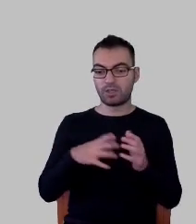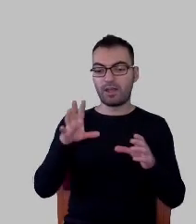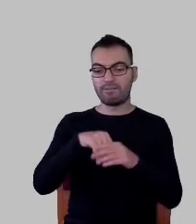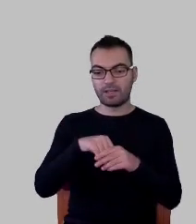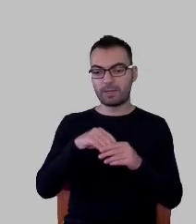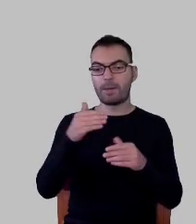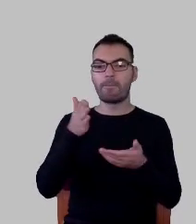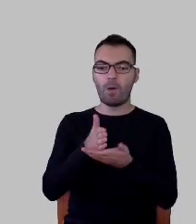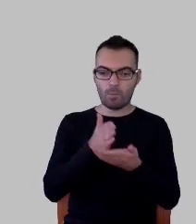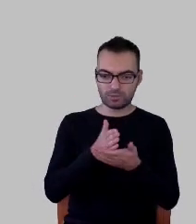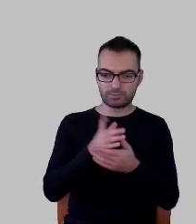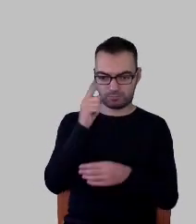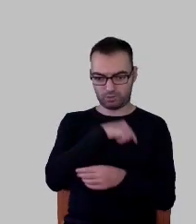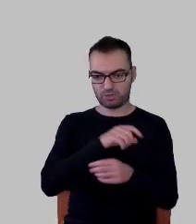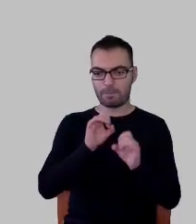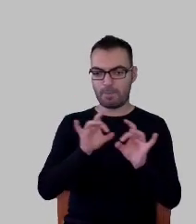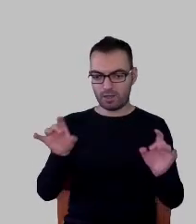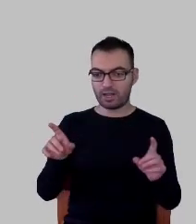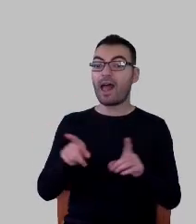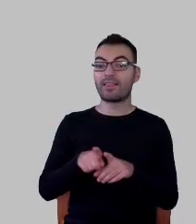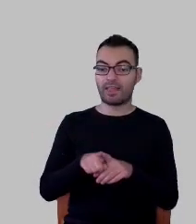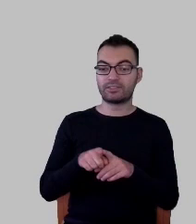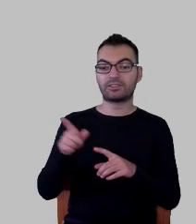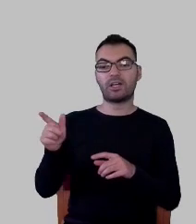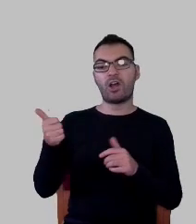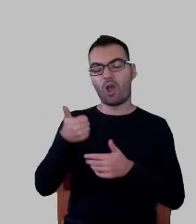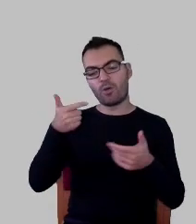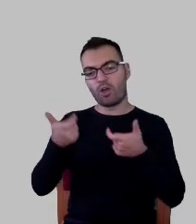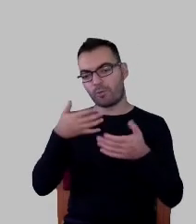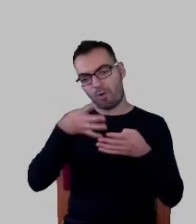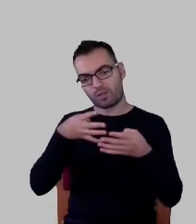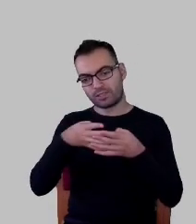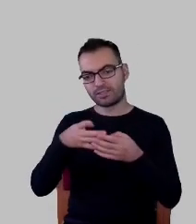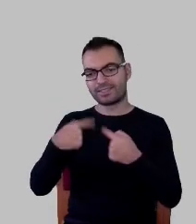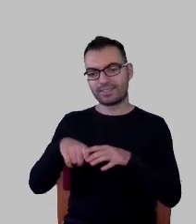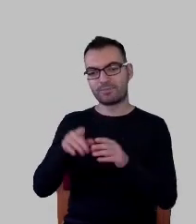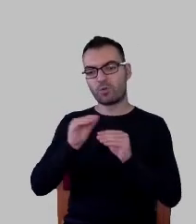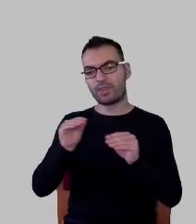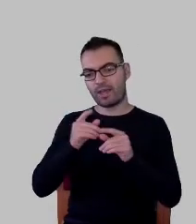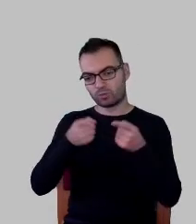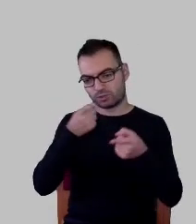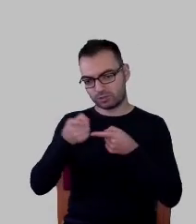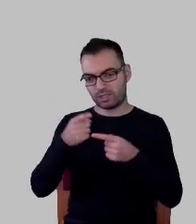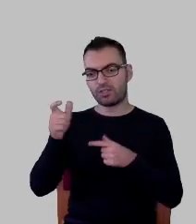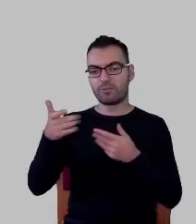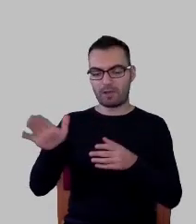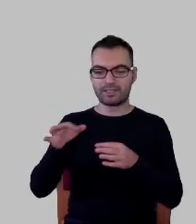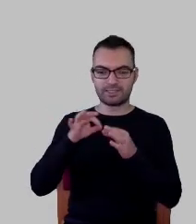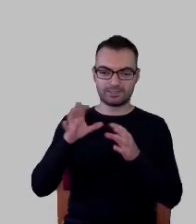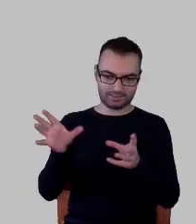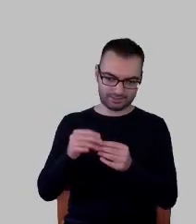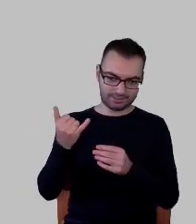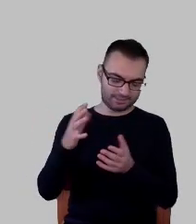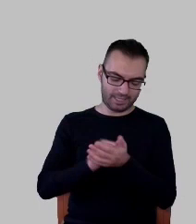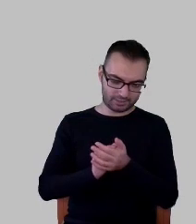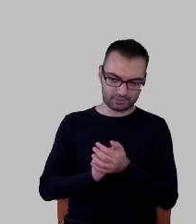pomocy psychologiczno-pedagogicznej, ale też także przez zespoły nauczycieli i specjalistów, którzy prowadzą zajęcia z uczniami posiadającymi orzeczenie o